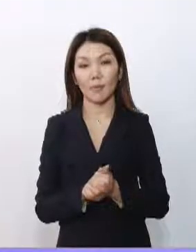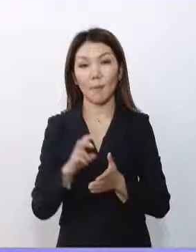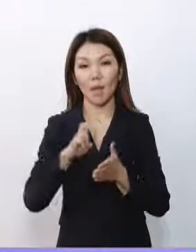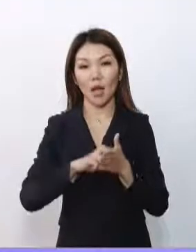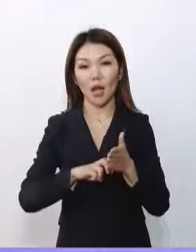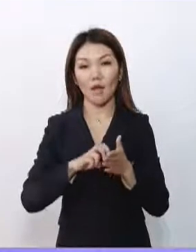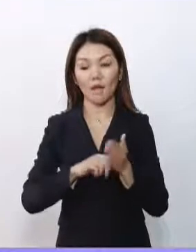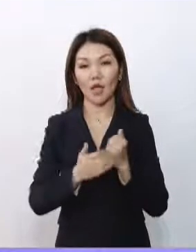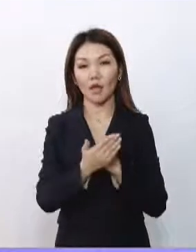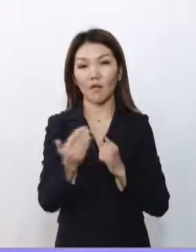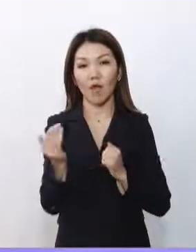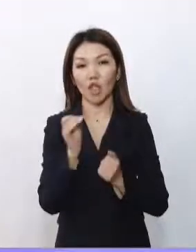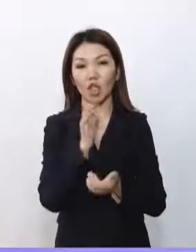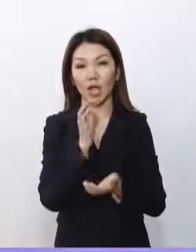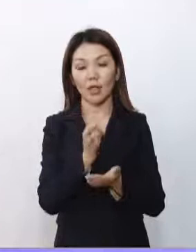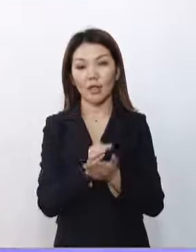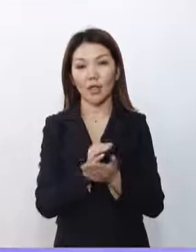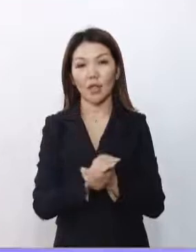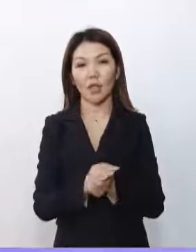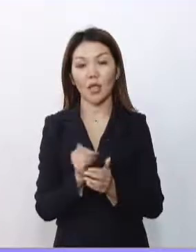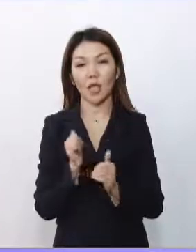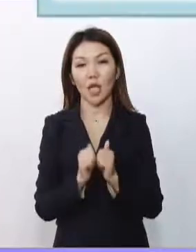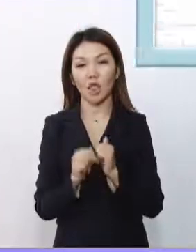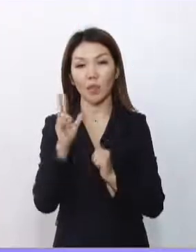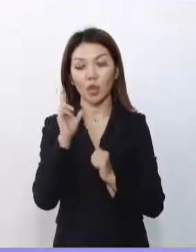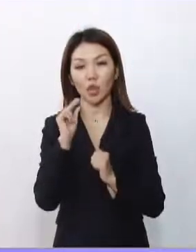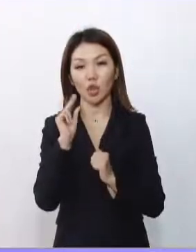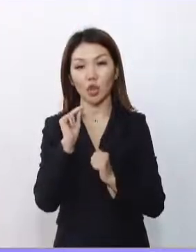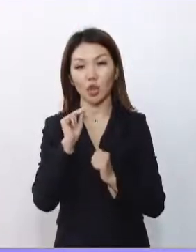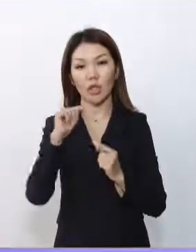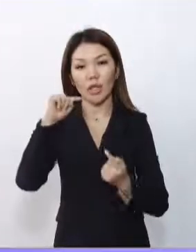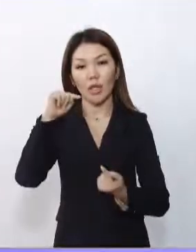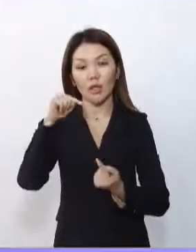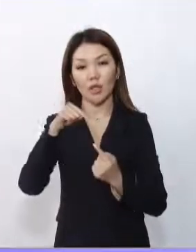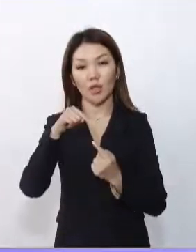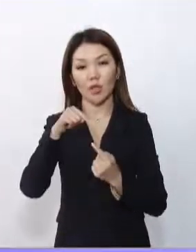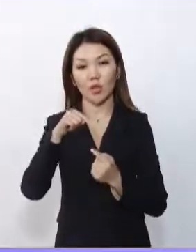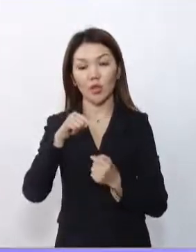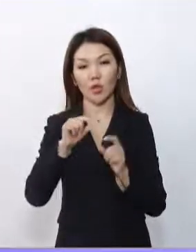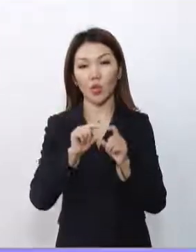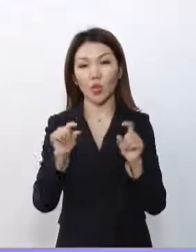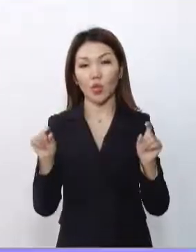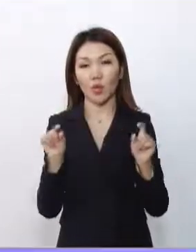поверим ваш ответ каждому числу соответствует буква